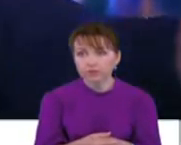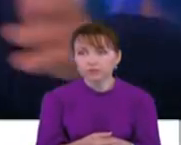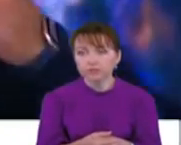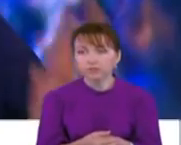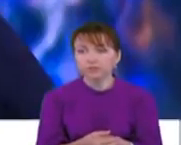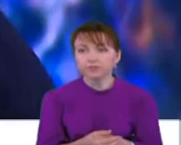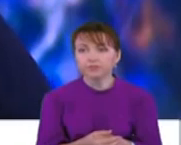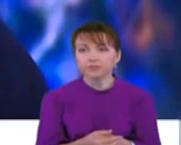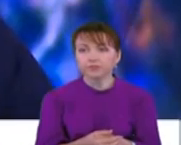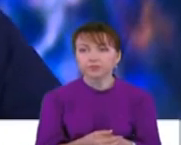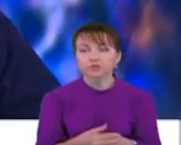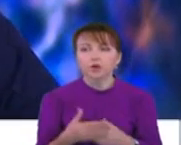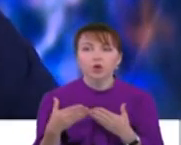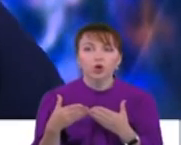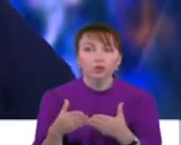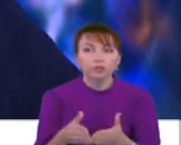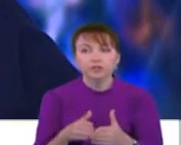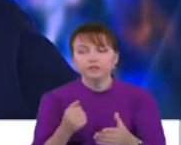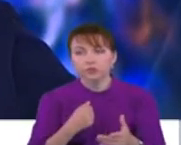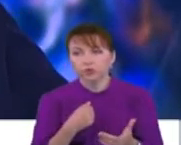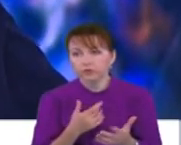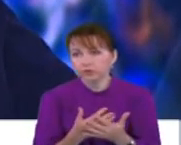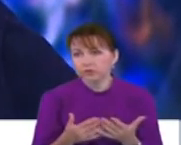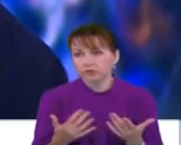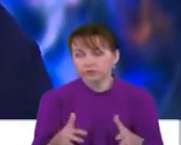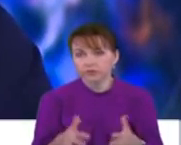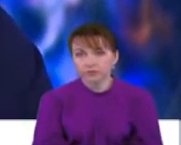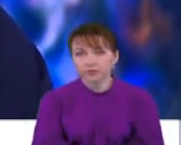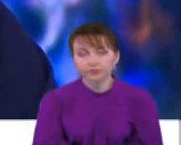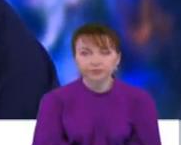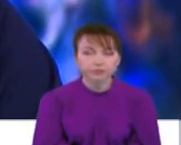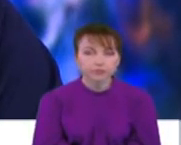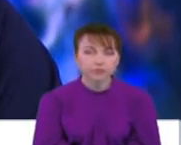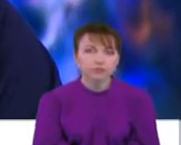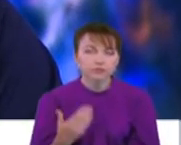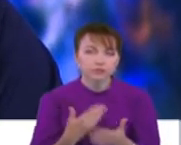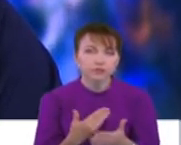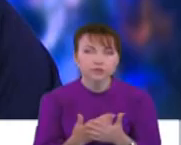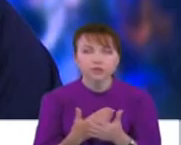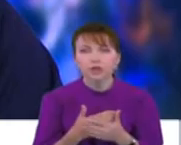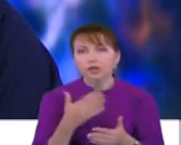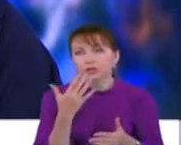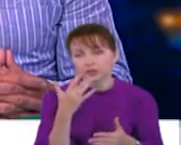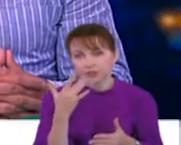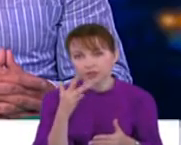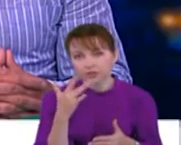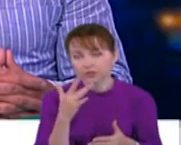ці ходять ці кораблі військові, там, так, адмірал Кузнєцов димить. Там, наприклад, з радянських часів